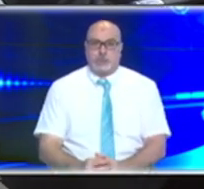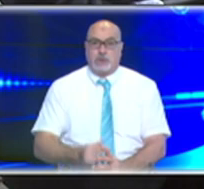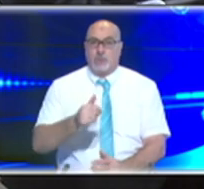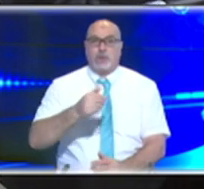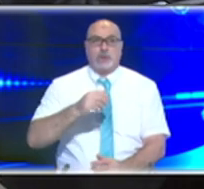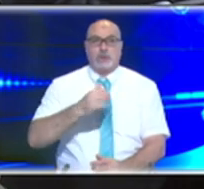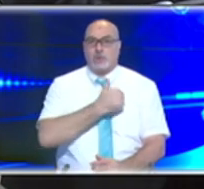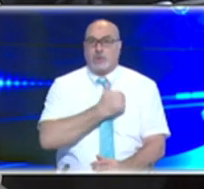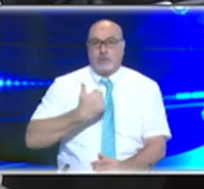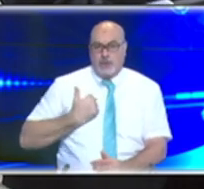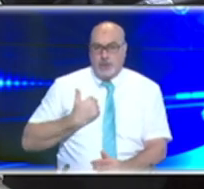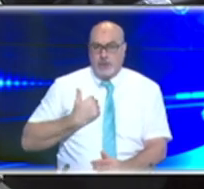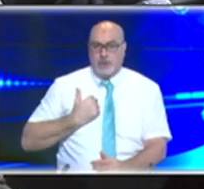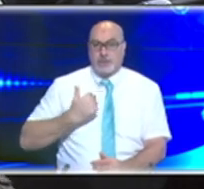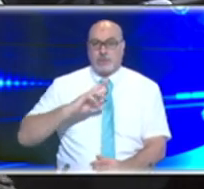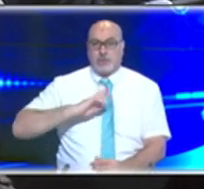الضمان الصحي